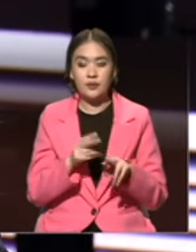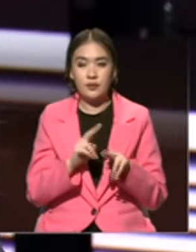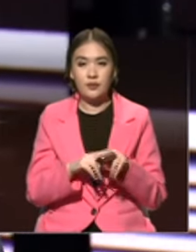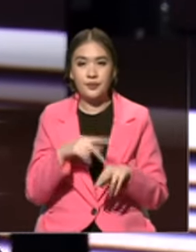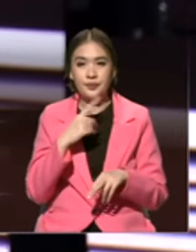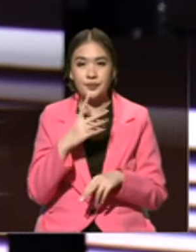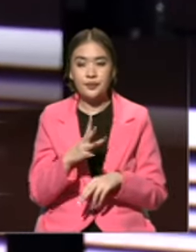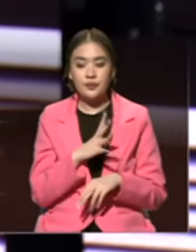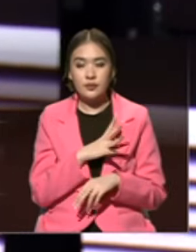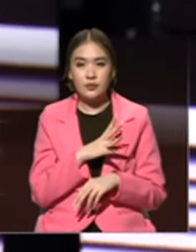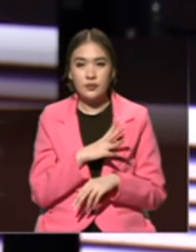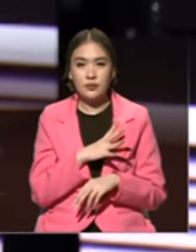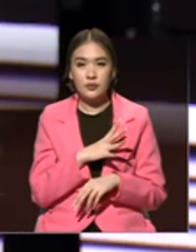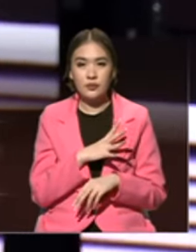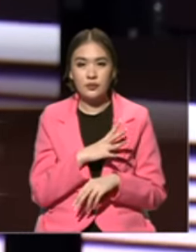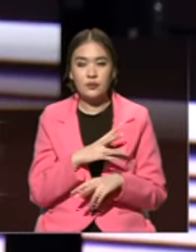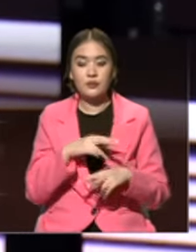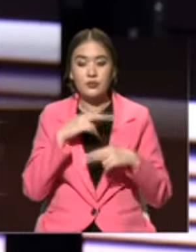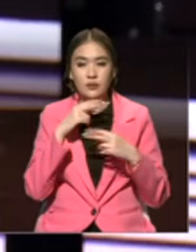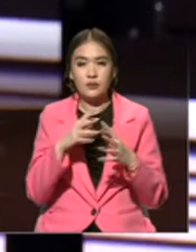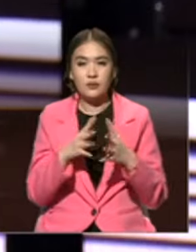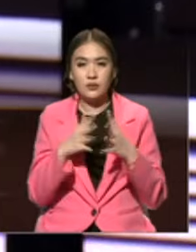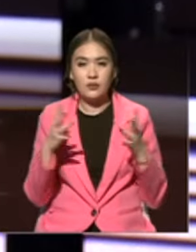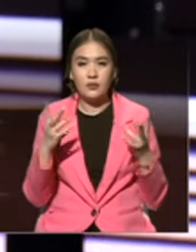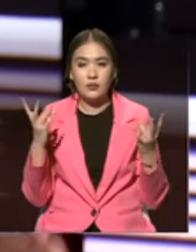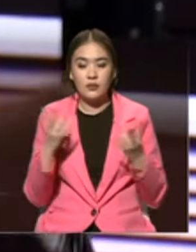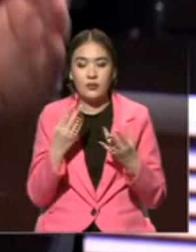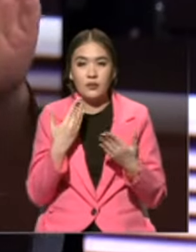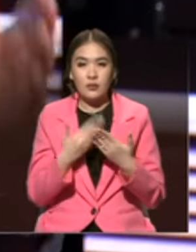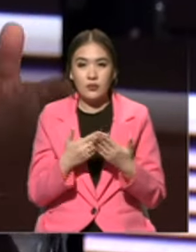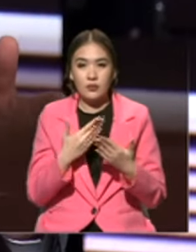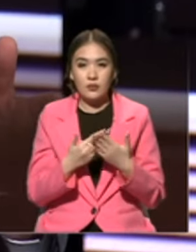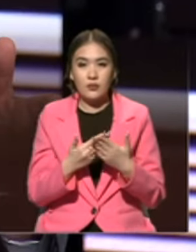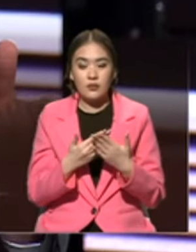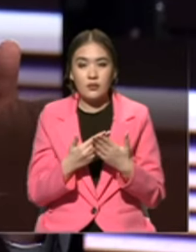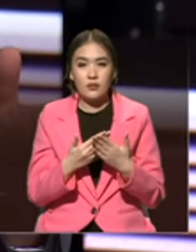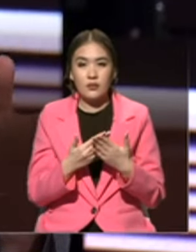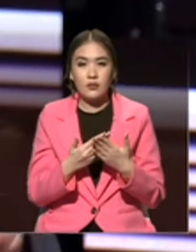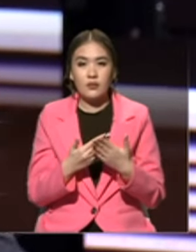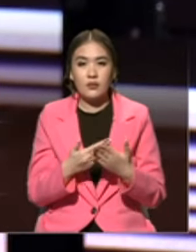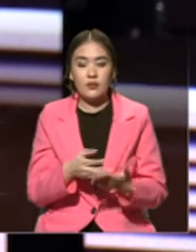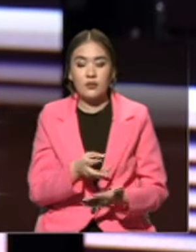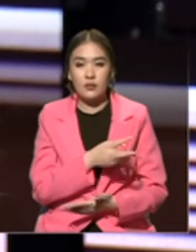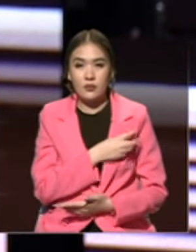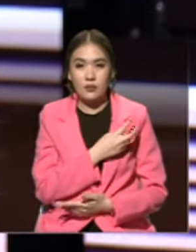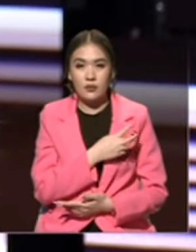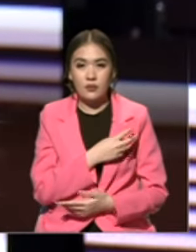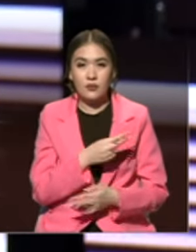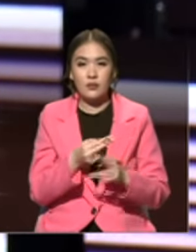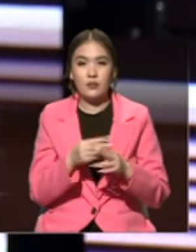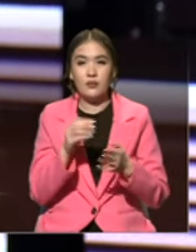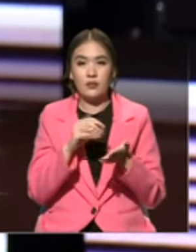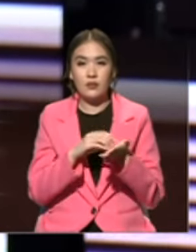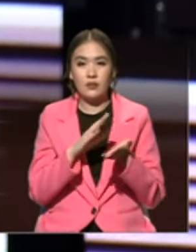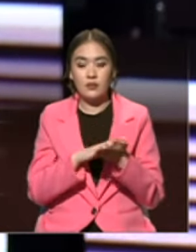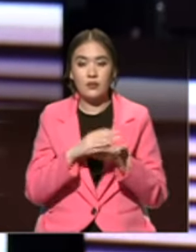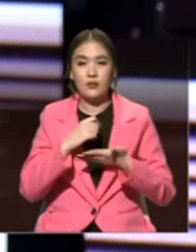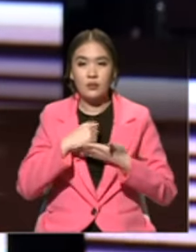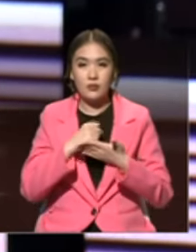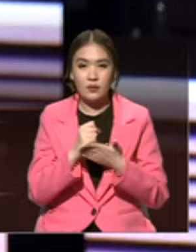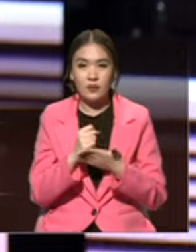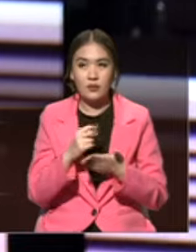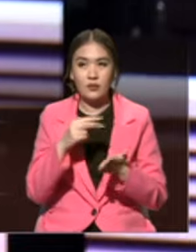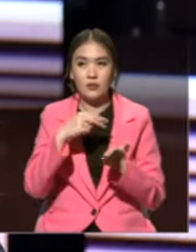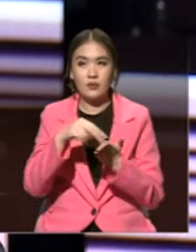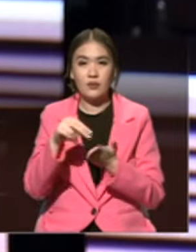ветеринария дейміз ғой, мал дәрігерлер осыған қатты мән беру керек. Мысалға мал дәрігерлеріне қазір барып тіркеуге, малды тіркеуге, сатып алған